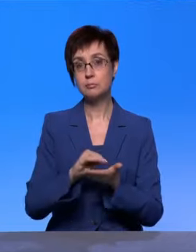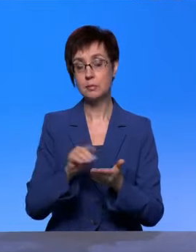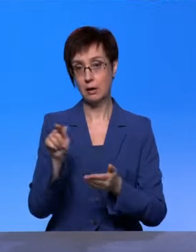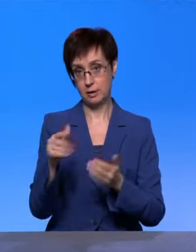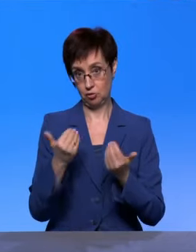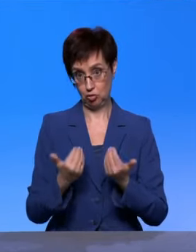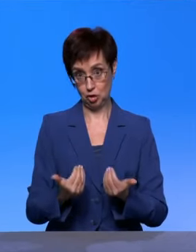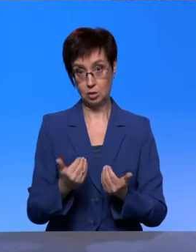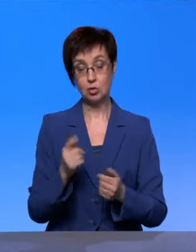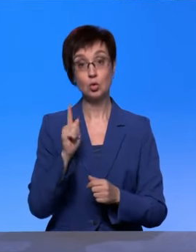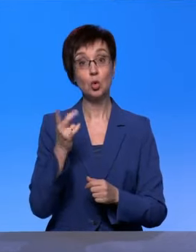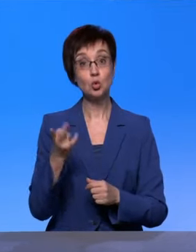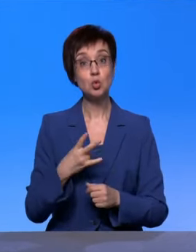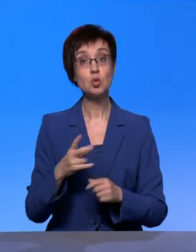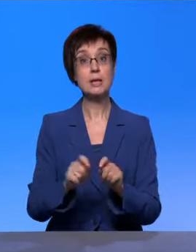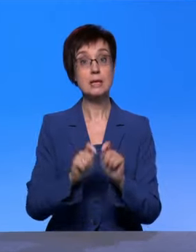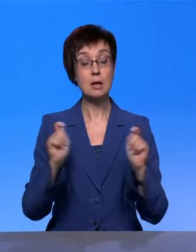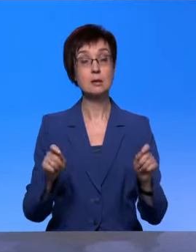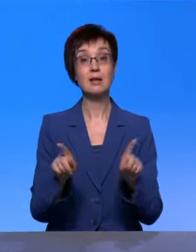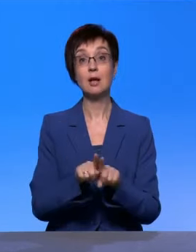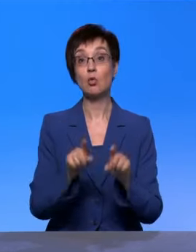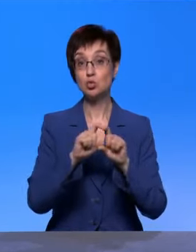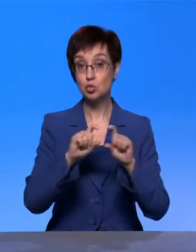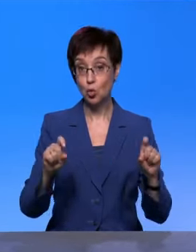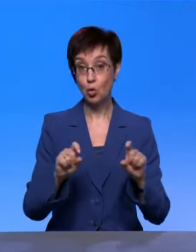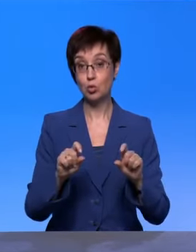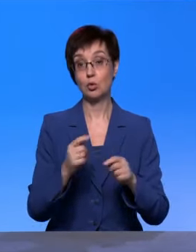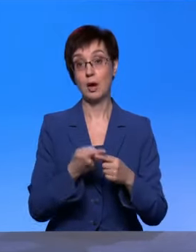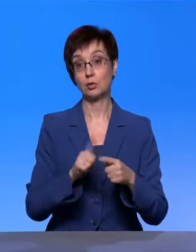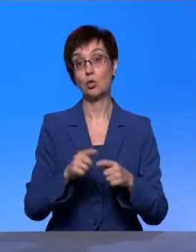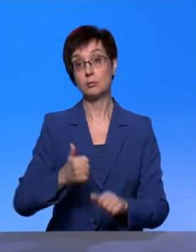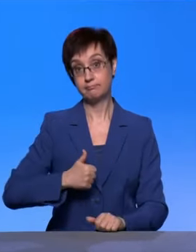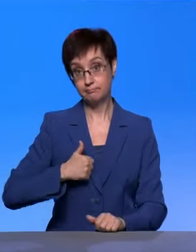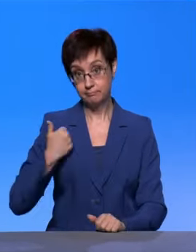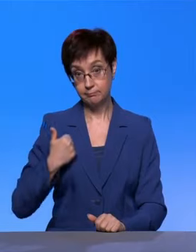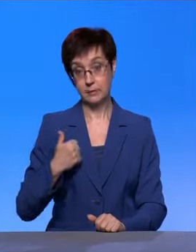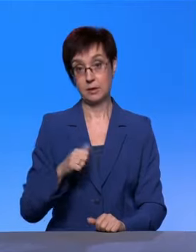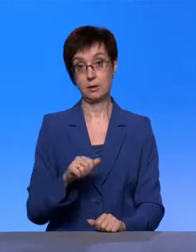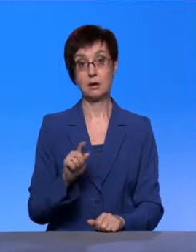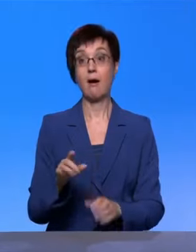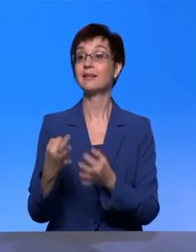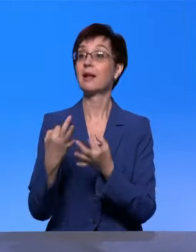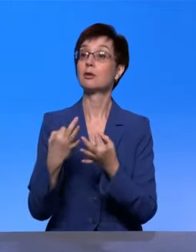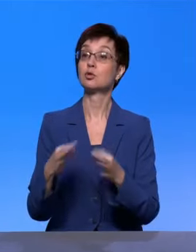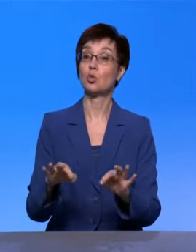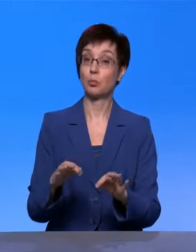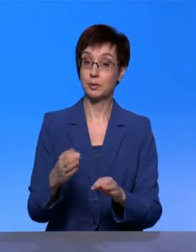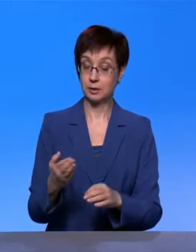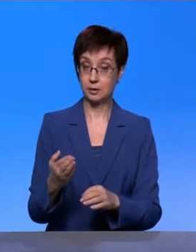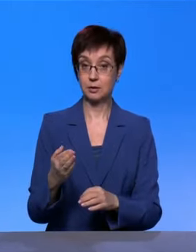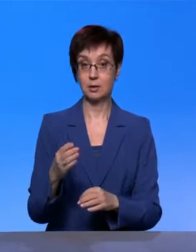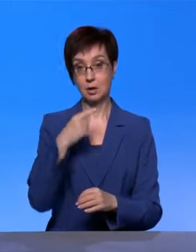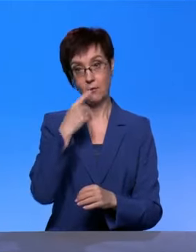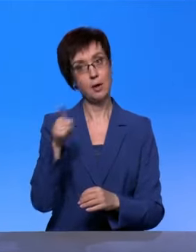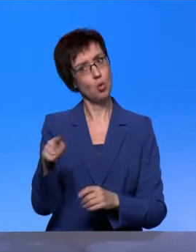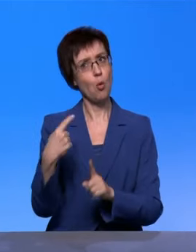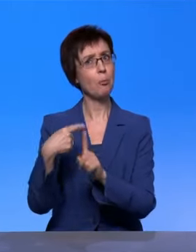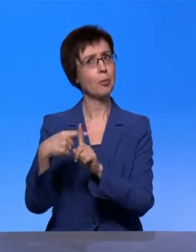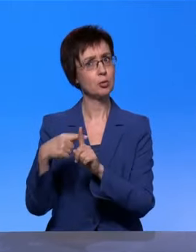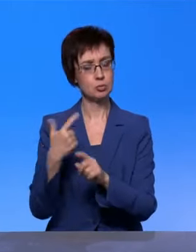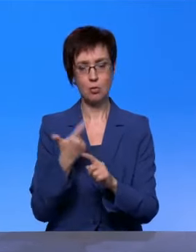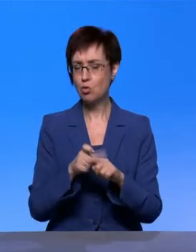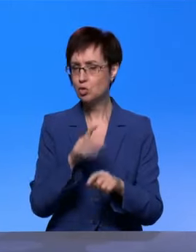на страну, на экономику, на людей. А доступность, о том, как говорят эти вот люди, которые делают ЕГЭ, доступность. Очень много исследований